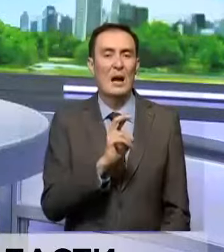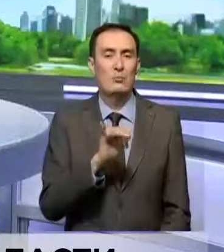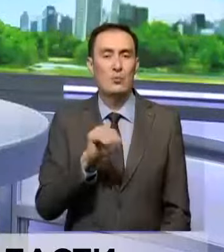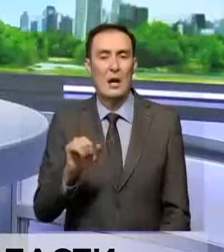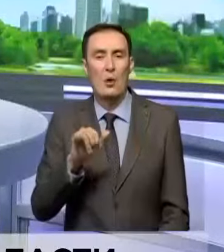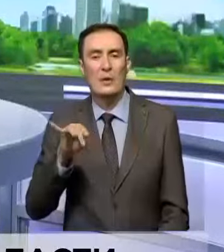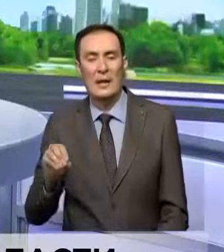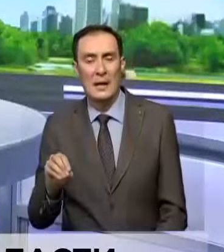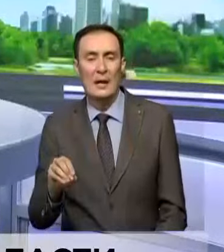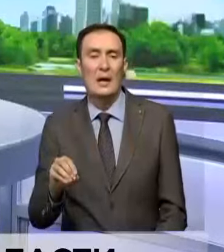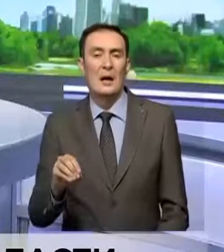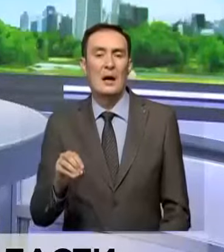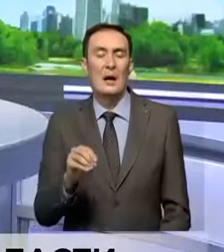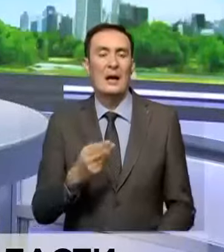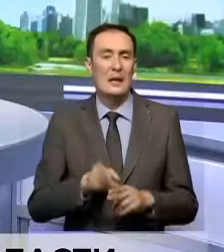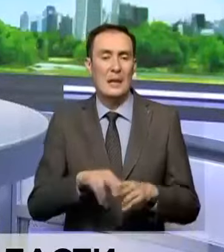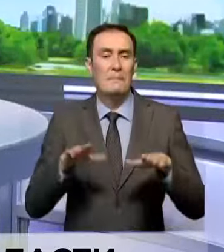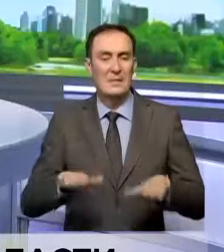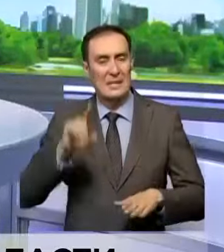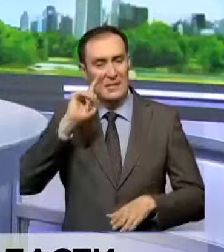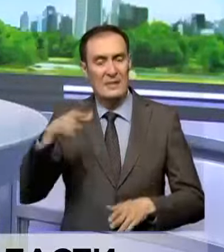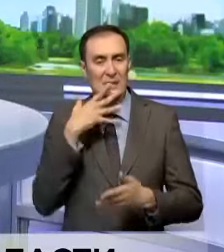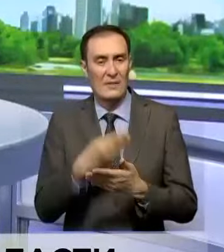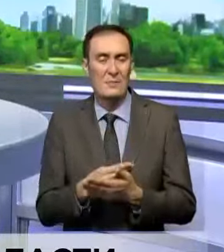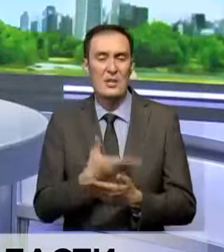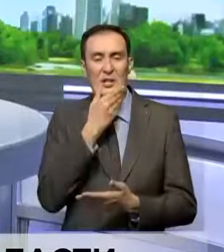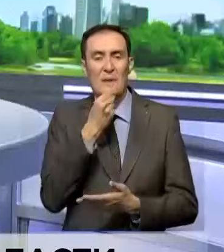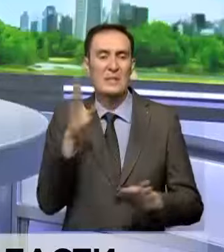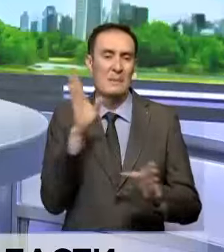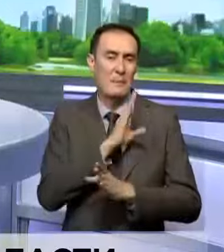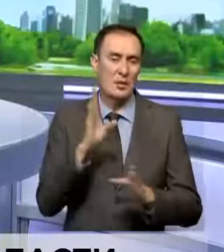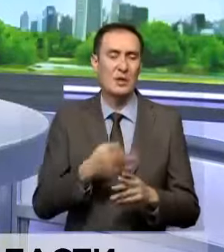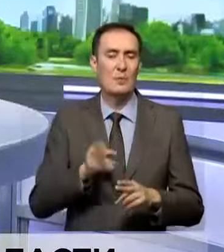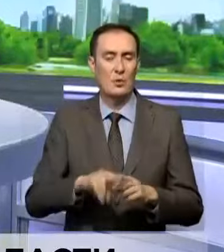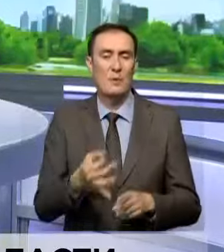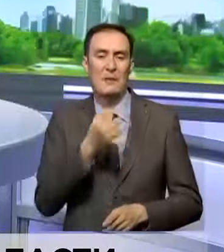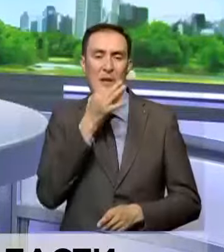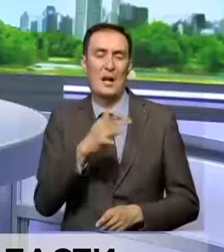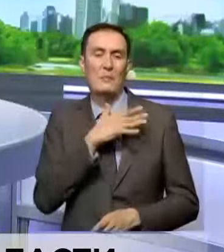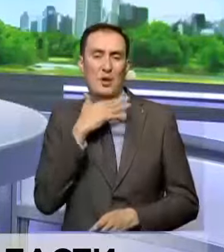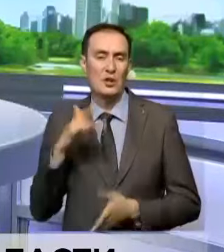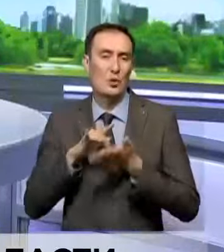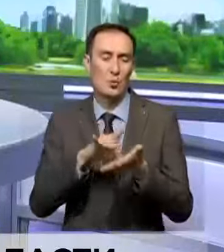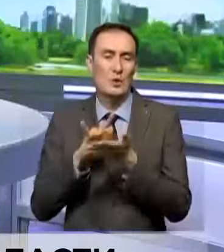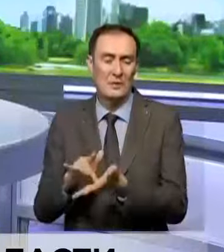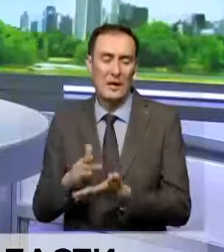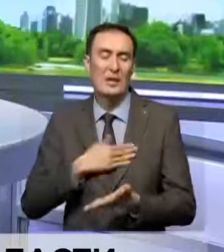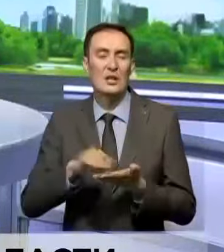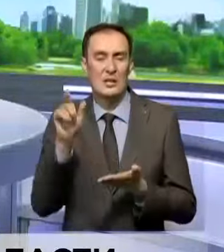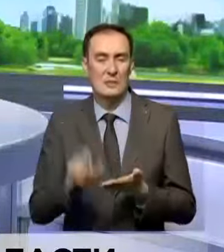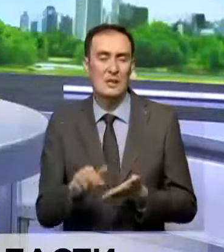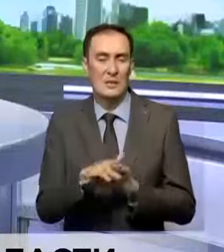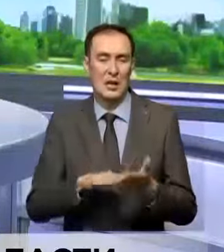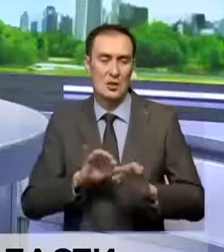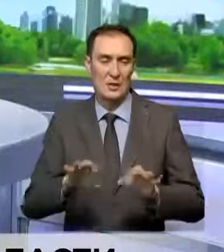Акбура Аулие в Казыгурском районе. Это место известно своим живописным пейзажем, который привлекает много туристов. Катерина Попкова